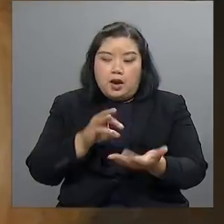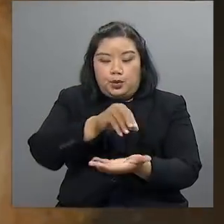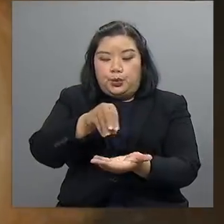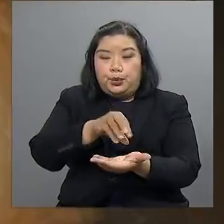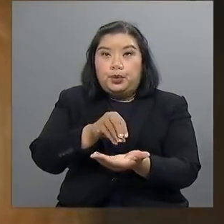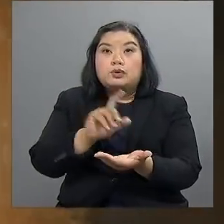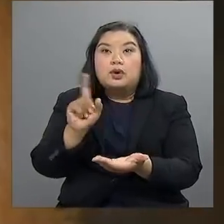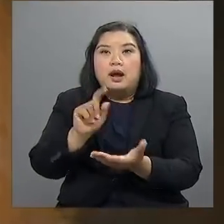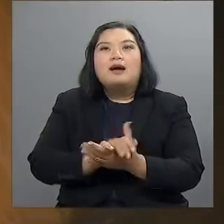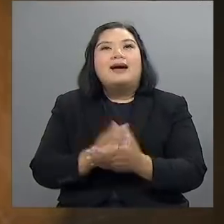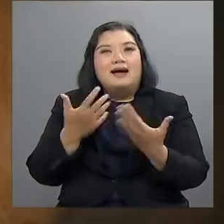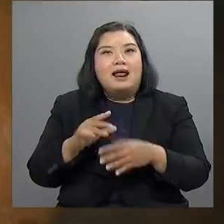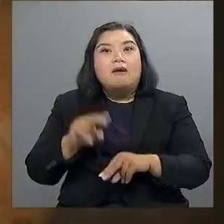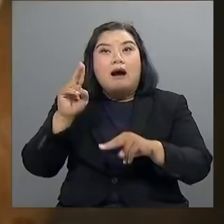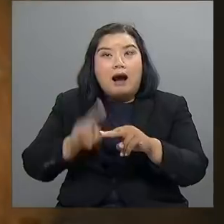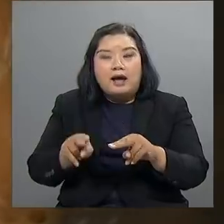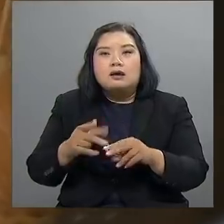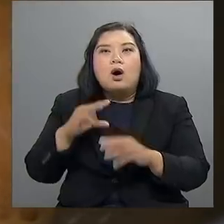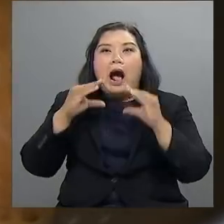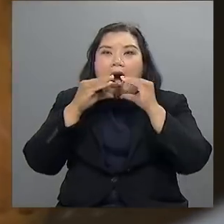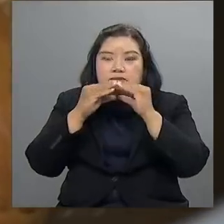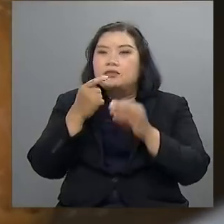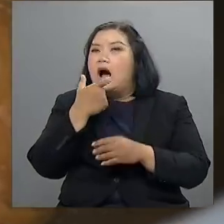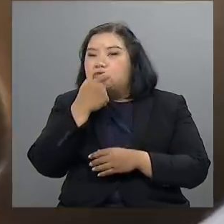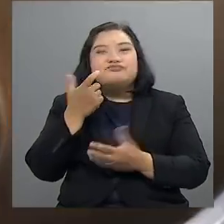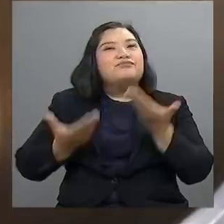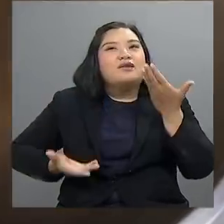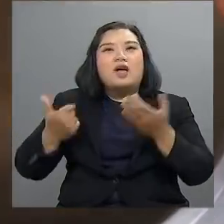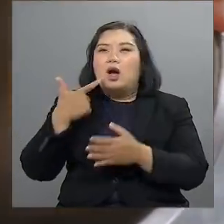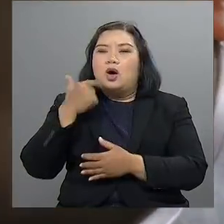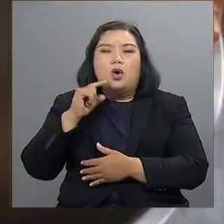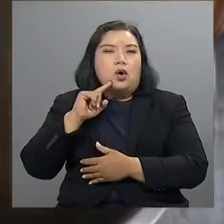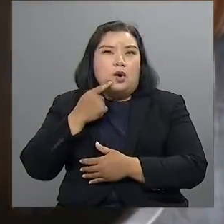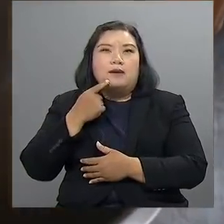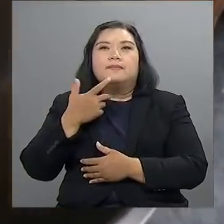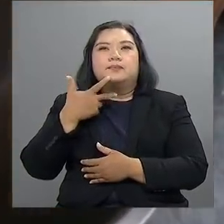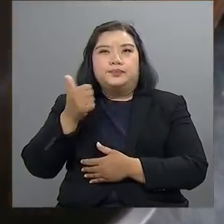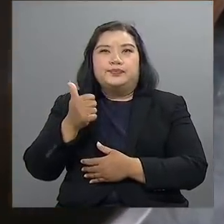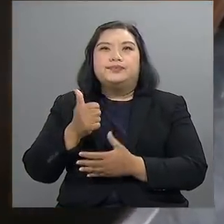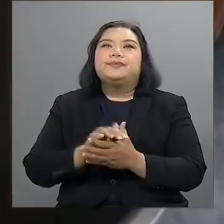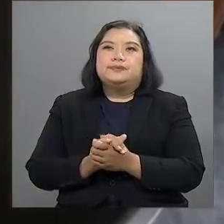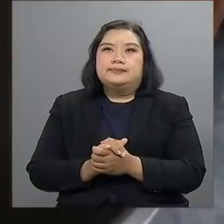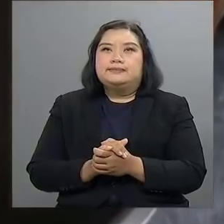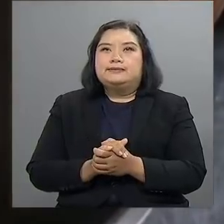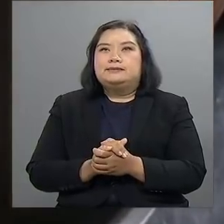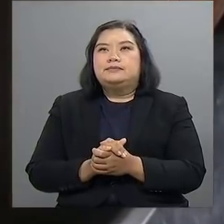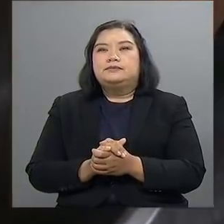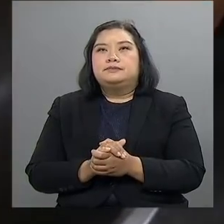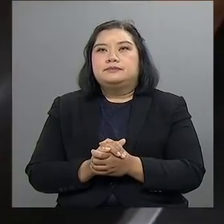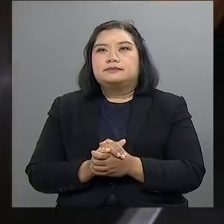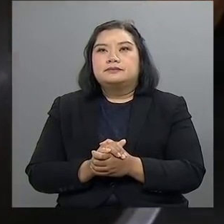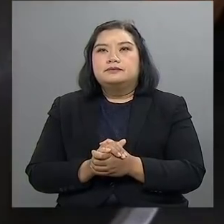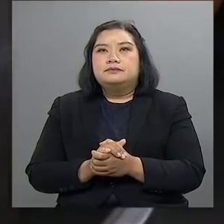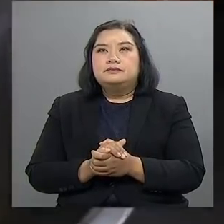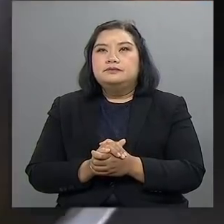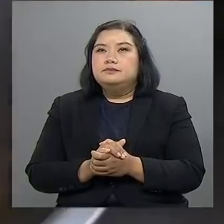าร์ตไข่มะม่วงเบาที่รสชาติหวานกลมกล่อมเปรี้ยวอร่อยลงตัวเป๊ะ โอ้โหน่าชิมมากเลยอ่ะคุณผู้ชมคือต้